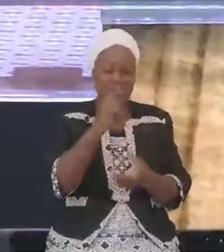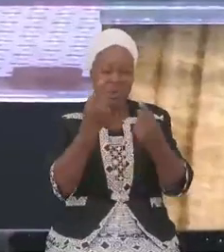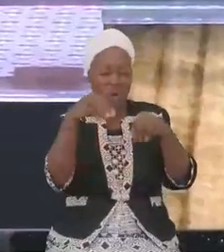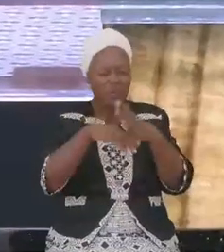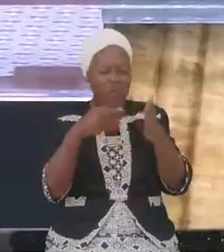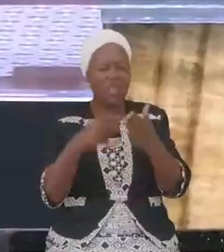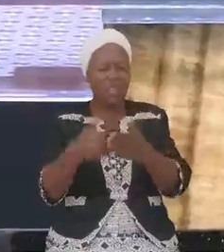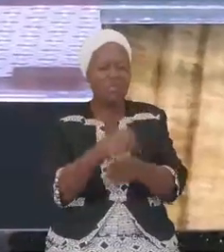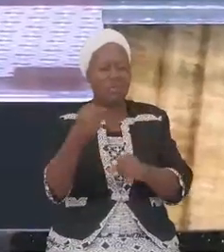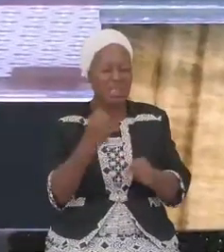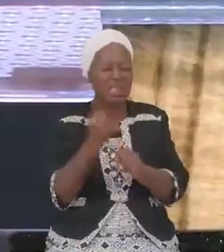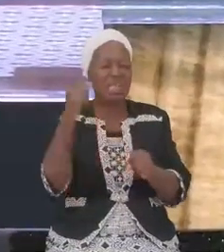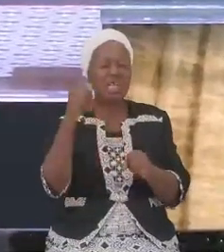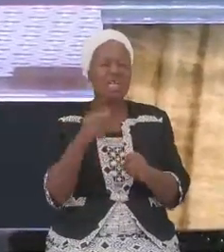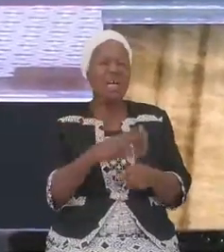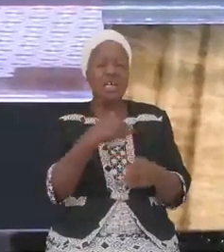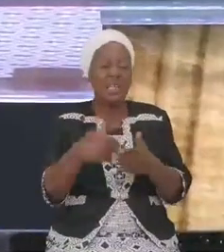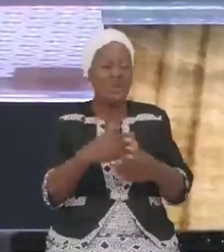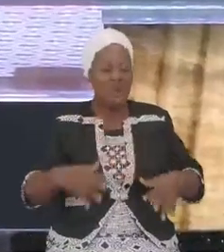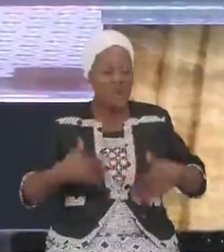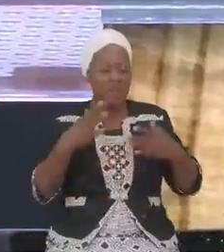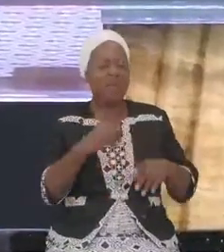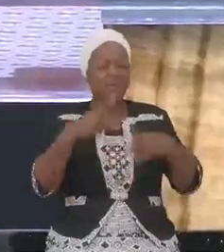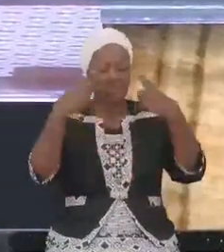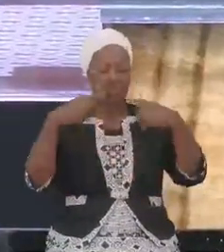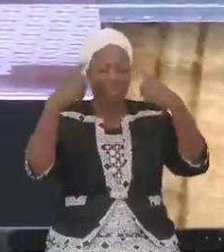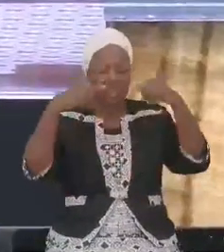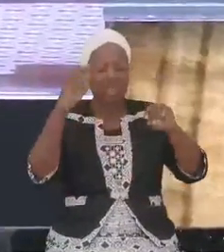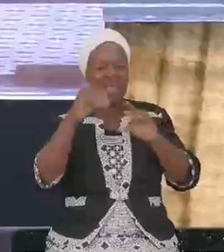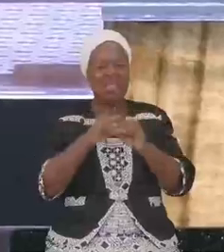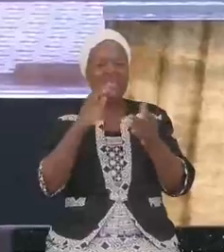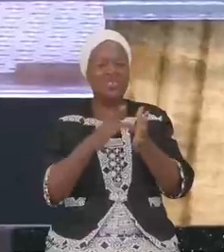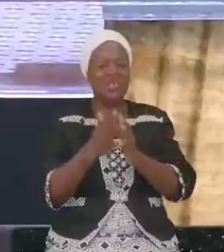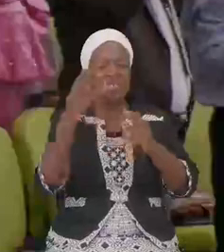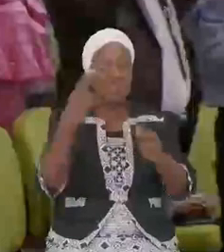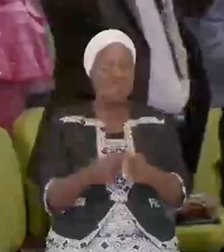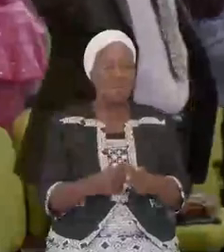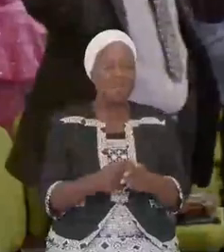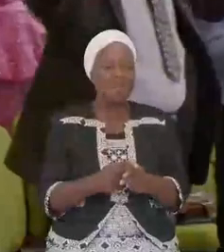pas s'infiltrer dans cette nouvelle année de succès au nom de Jésus-Christ.